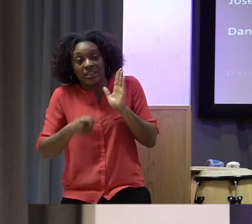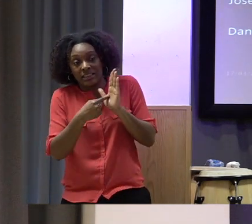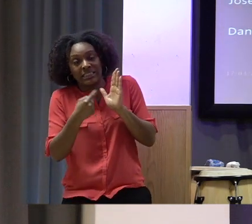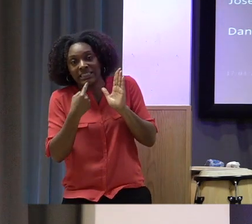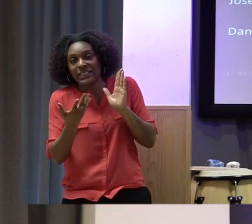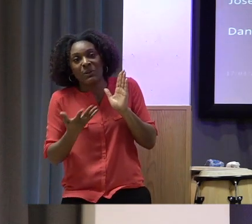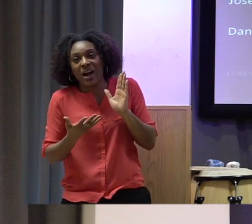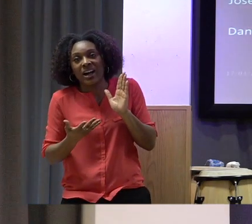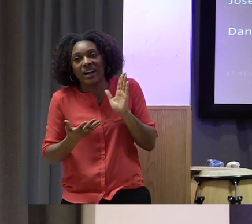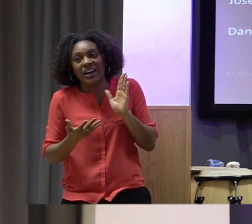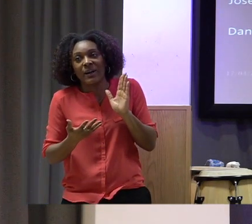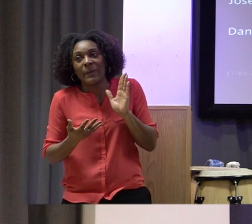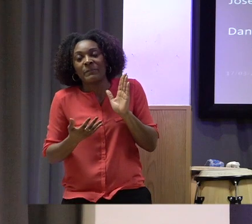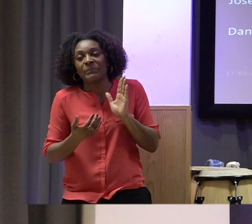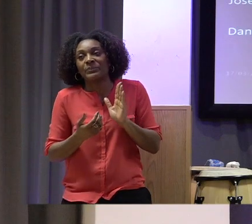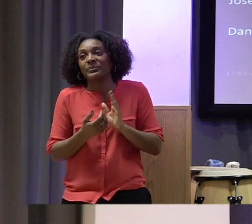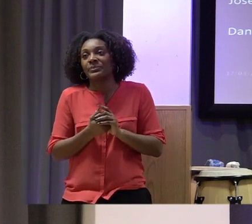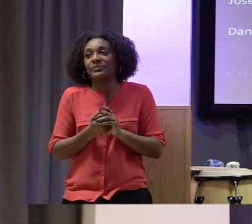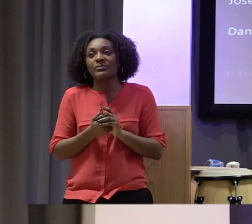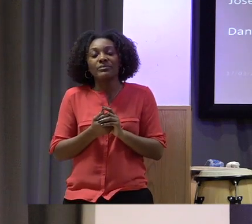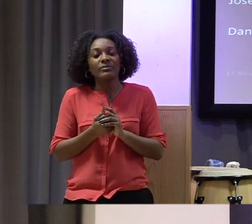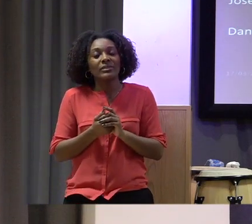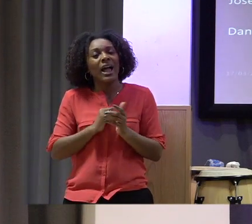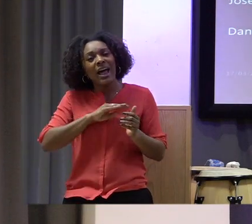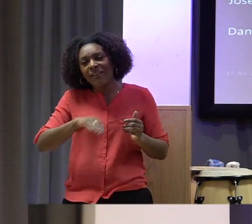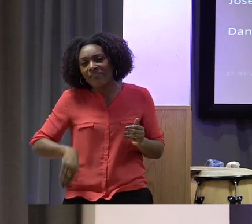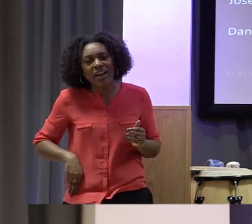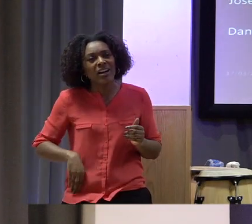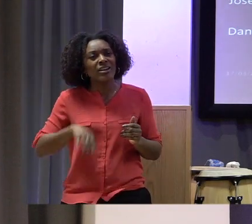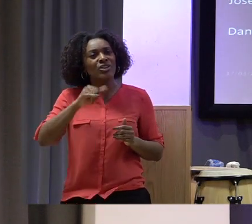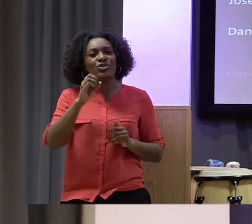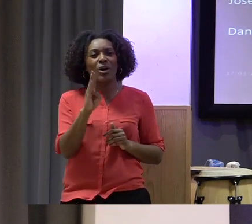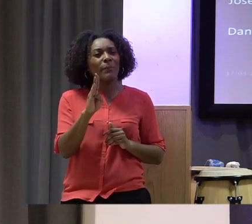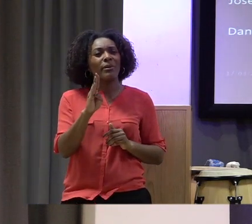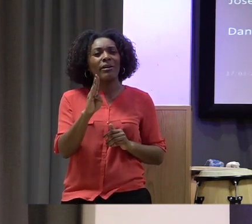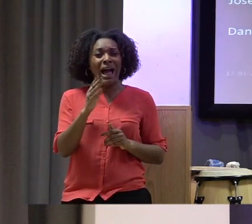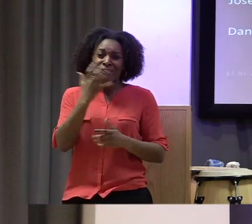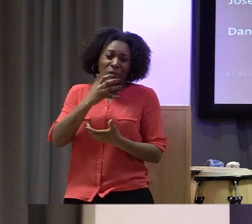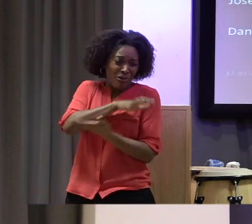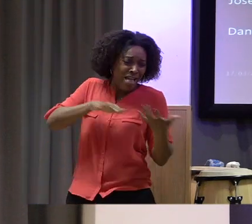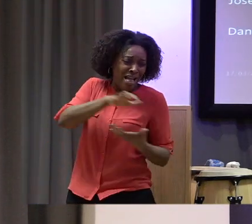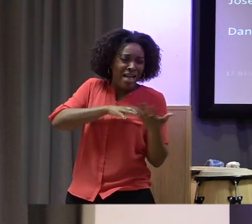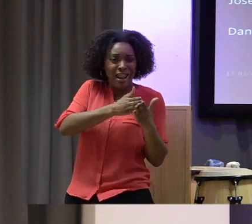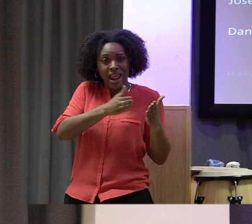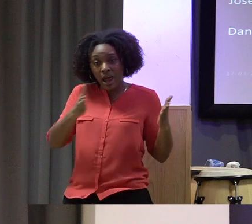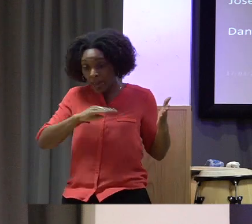dans ces quelques versets? C'est que non seulement Job a reçu,